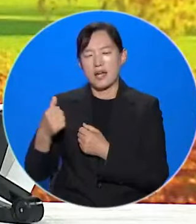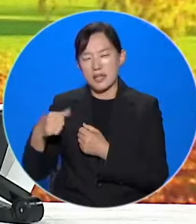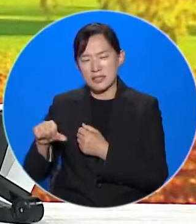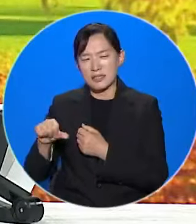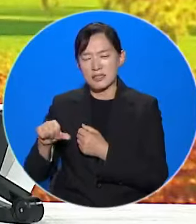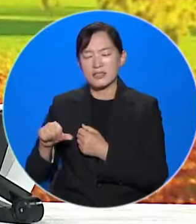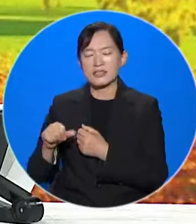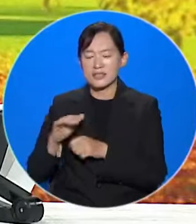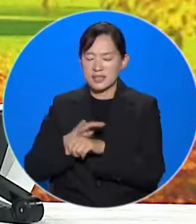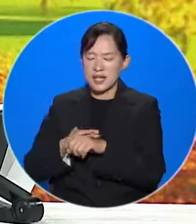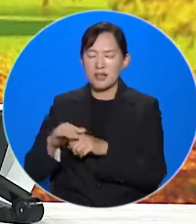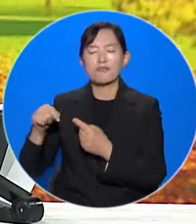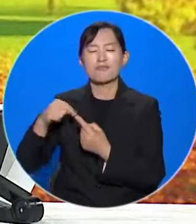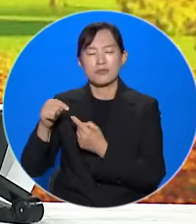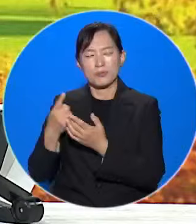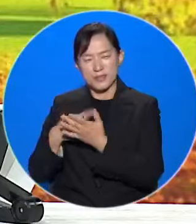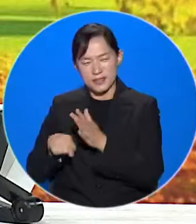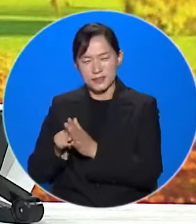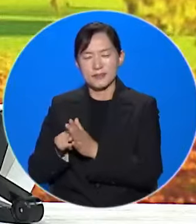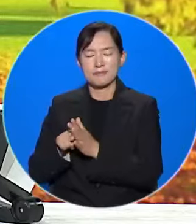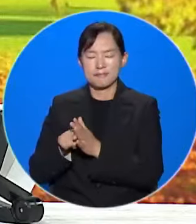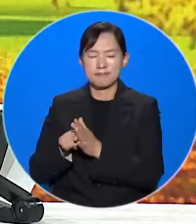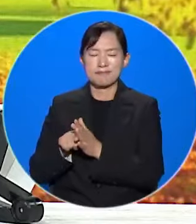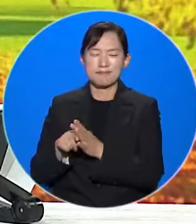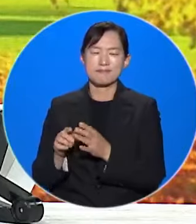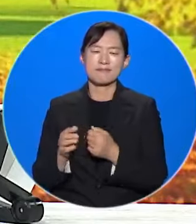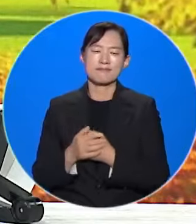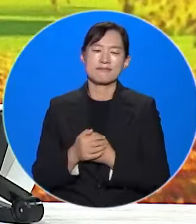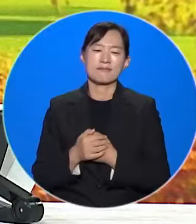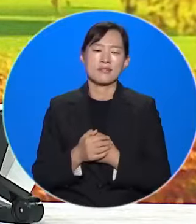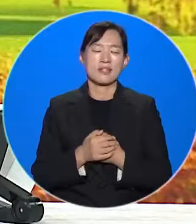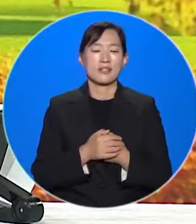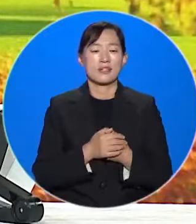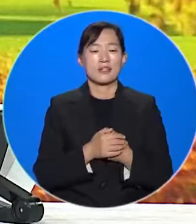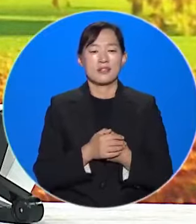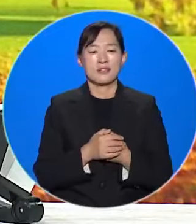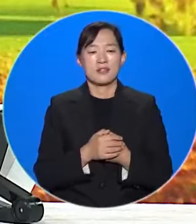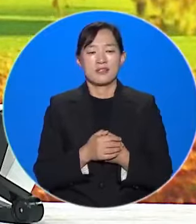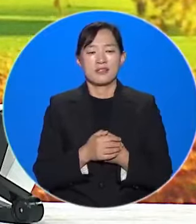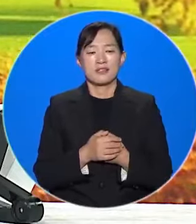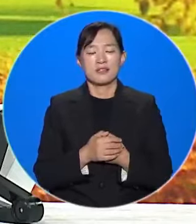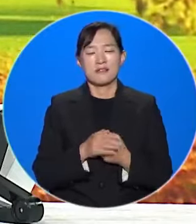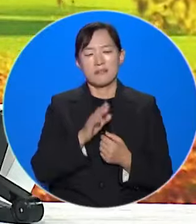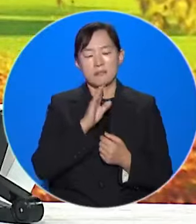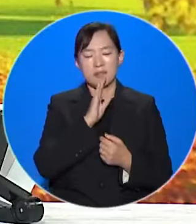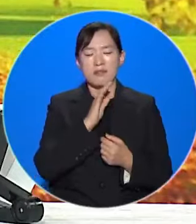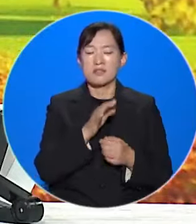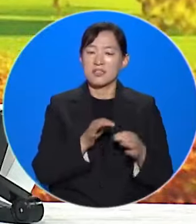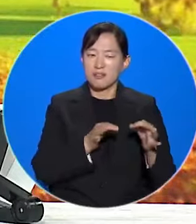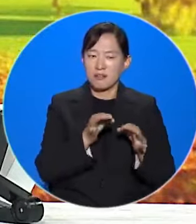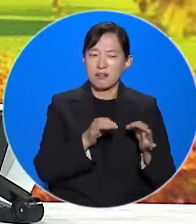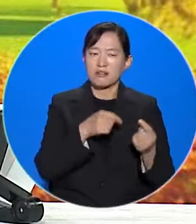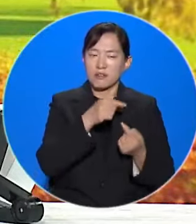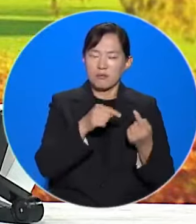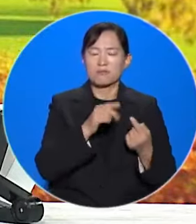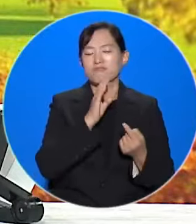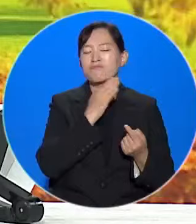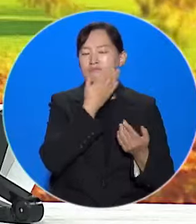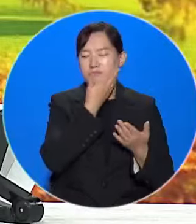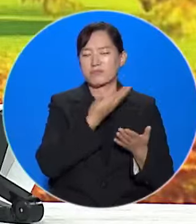그렇게 좀 기도 좀 해주시고. 그래, 어쨌든 남아 있는 사업장도 참 중요해요, 그렇죠? 네네. 네. 예, 이 사업장 어쨌든 잘 우리